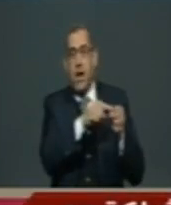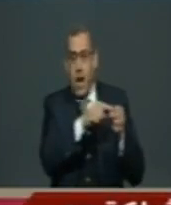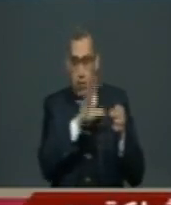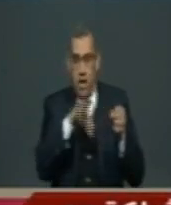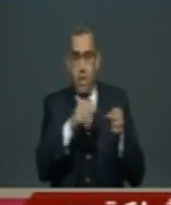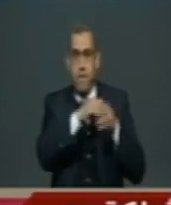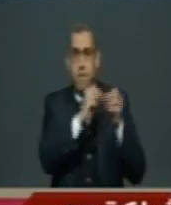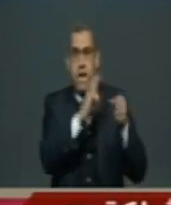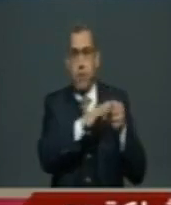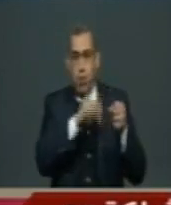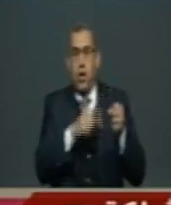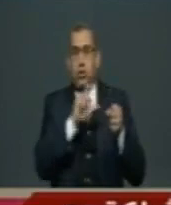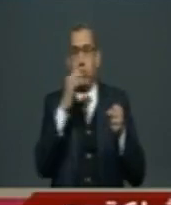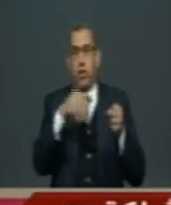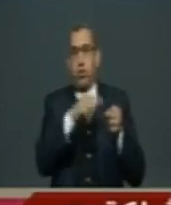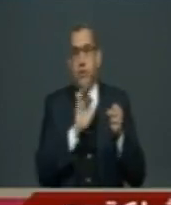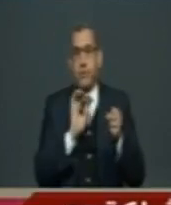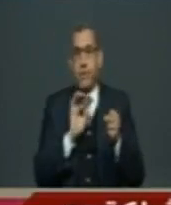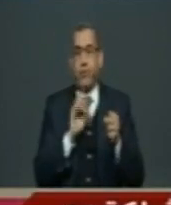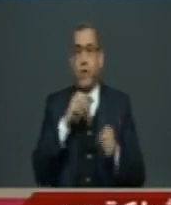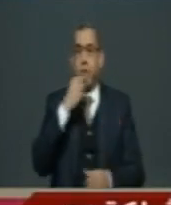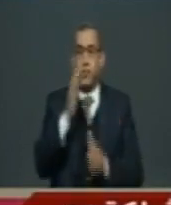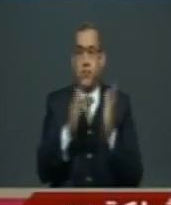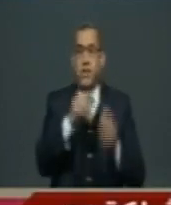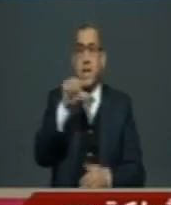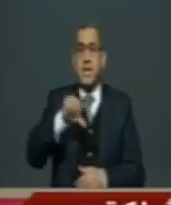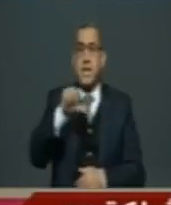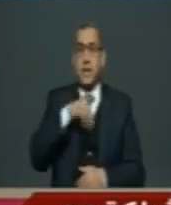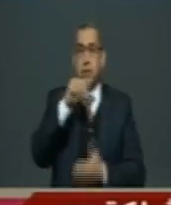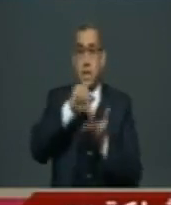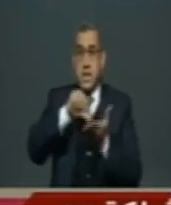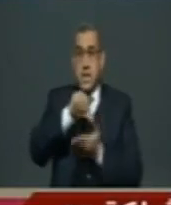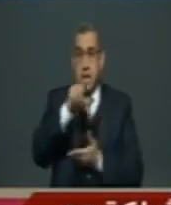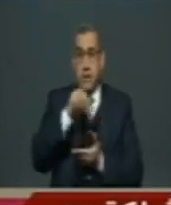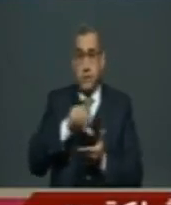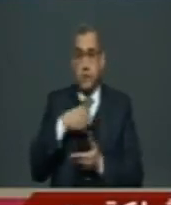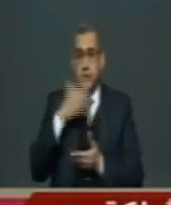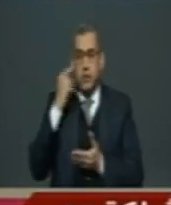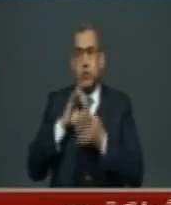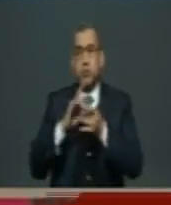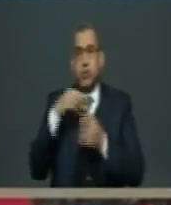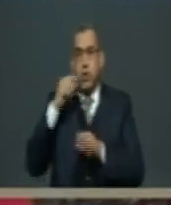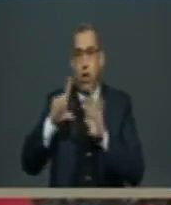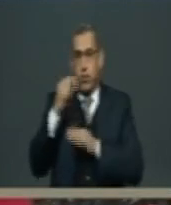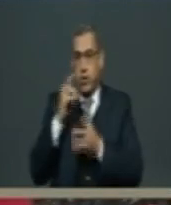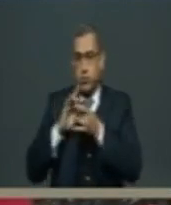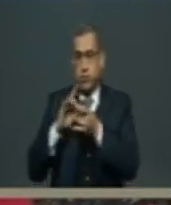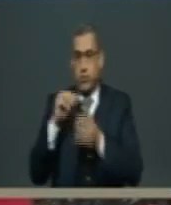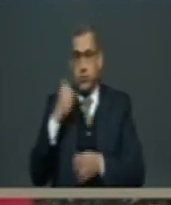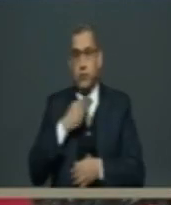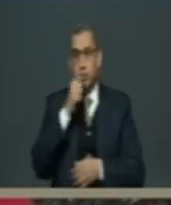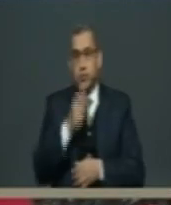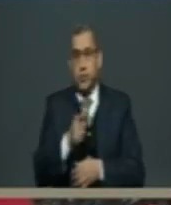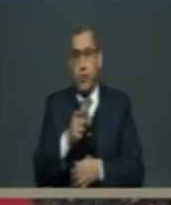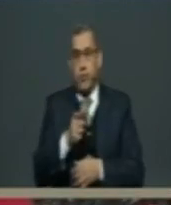مخازننا. نيجي بس لموضوع الزيت، وانا عايز اقول لكم ان احنا تقريبا كنا بنتكلم في الموضوع ده امبارح يا دكتور مصطفى، وبنقول ان احنا